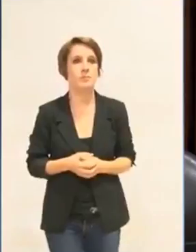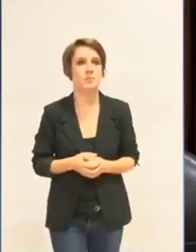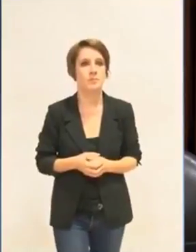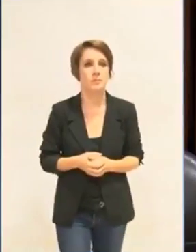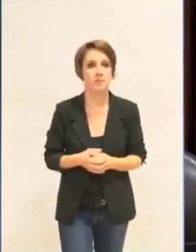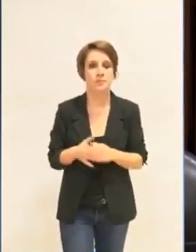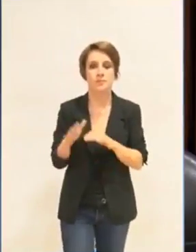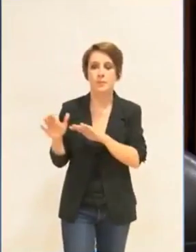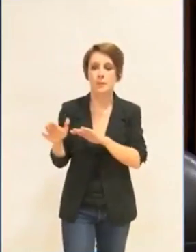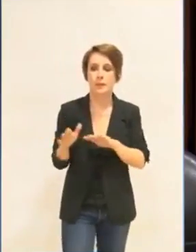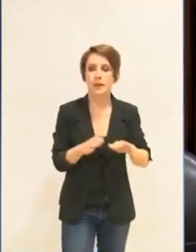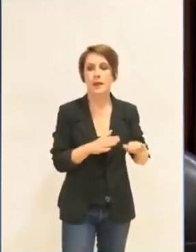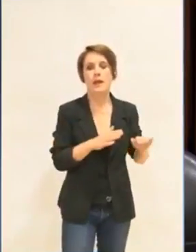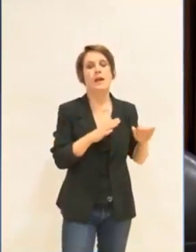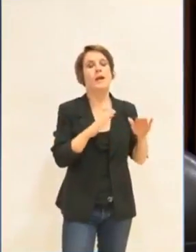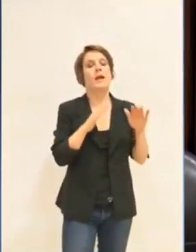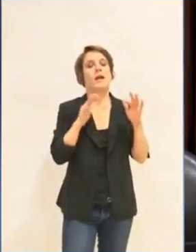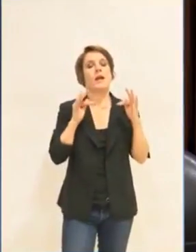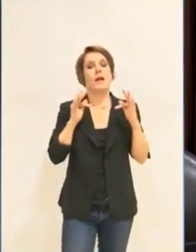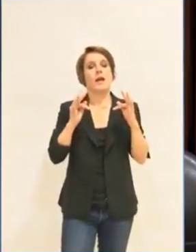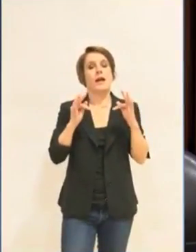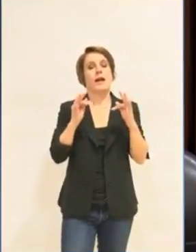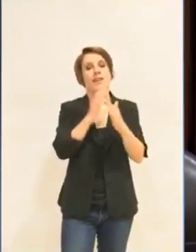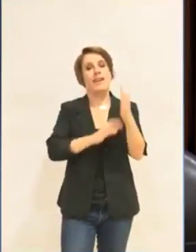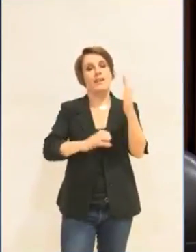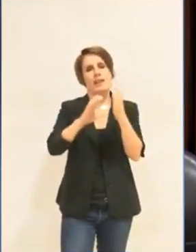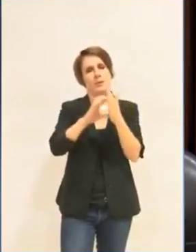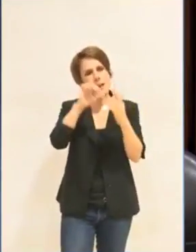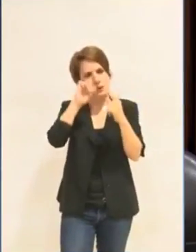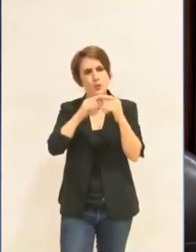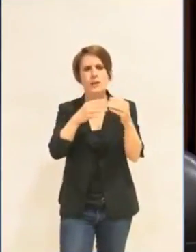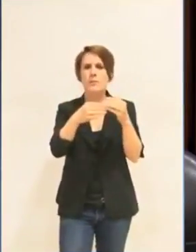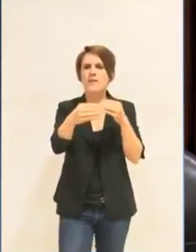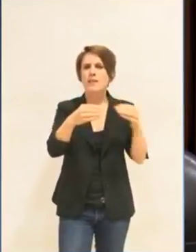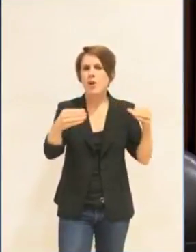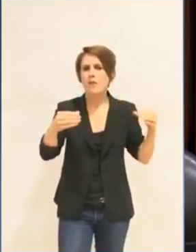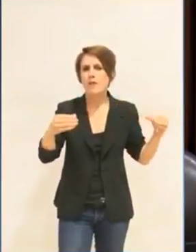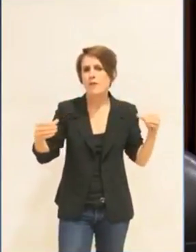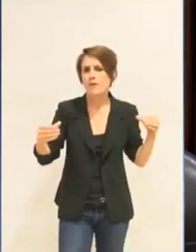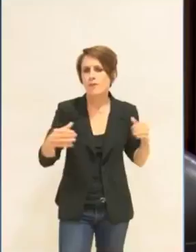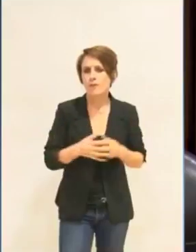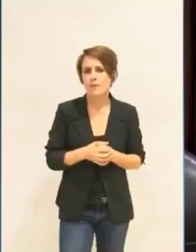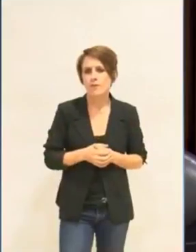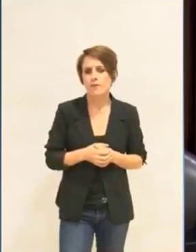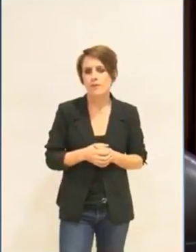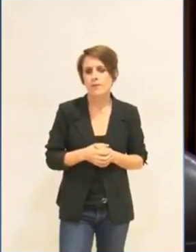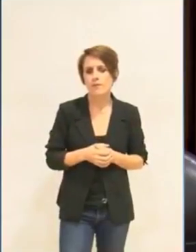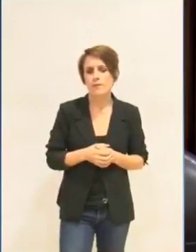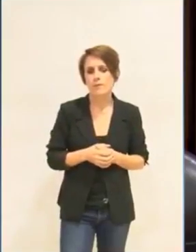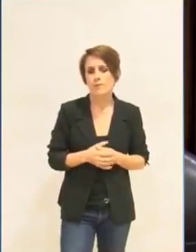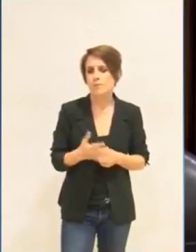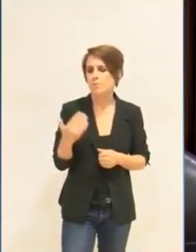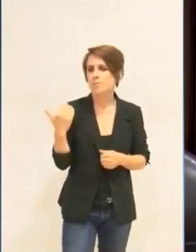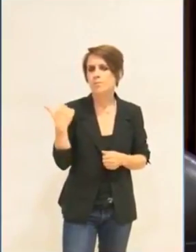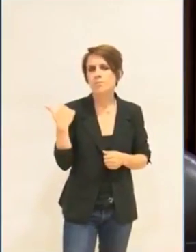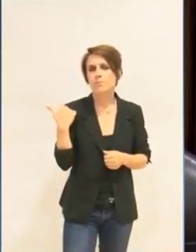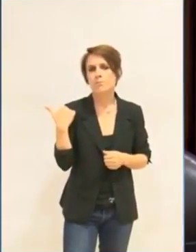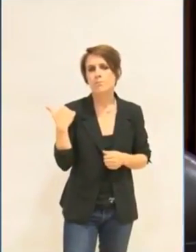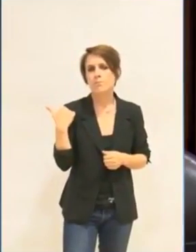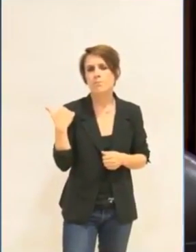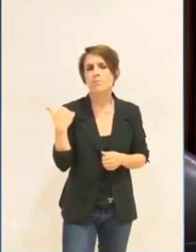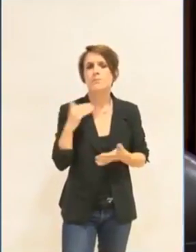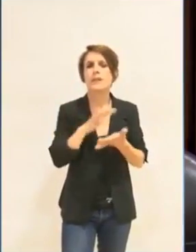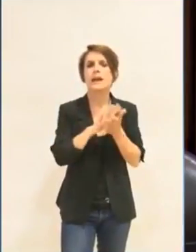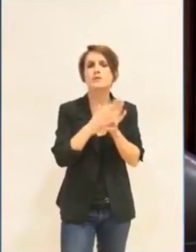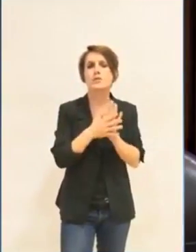Sur la délibération concernant Villeneuve, Nous avons entendu l'interpellation du DAL